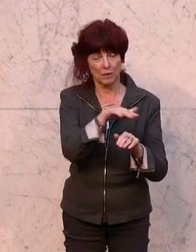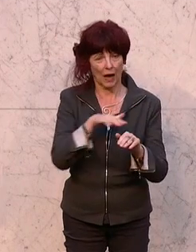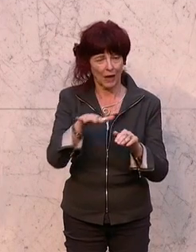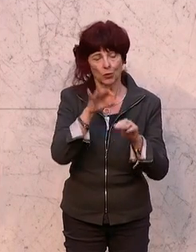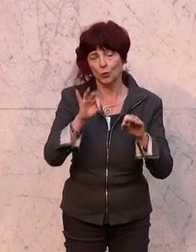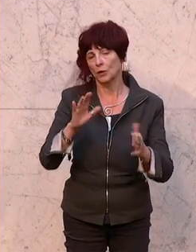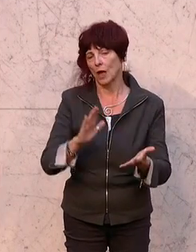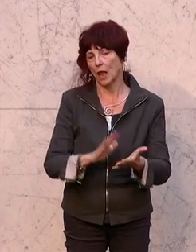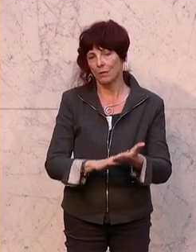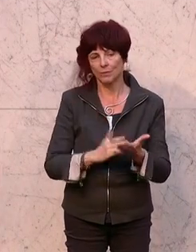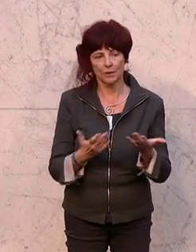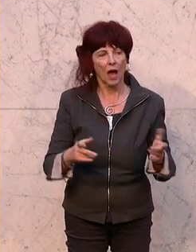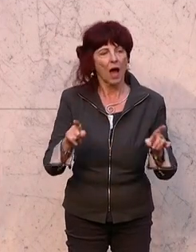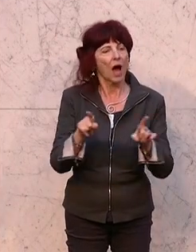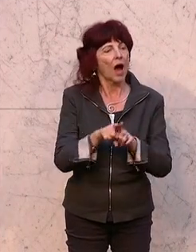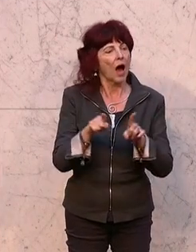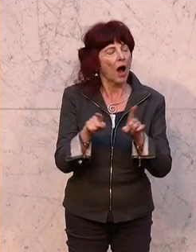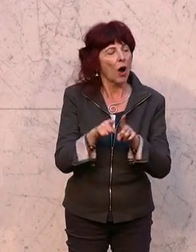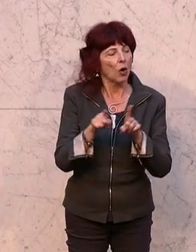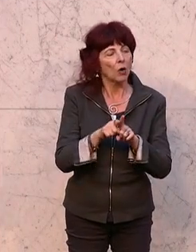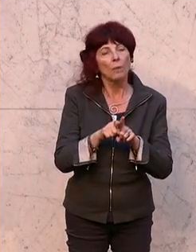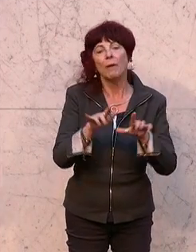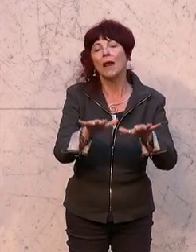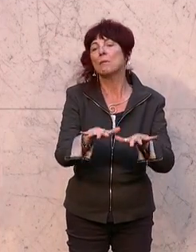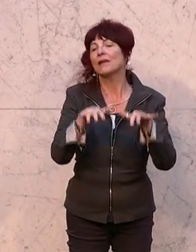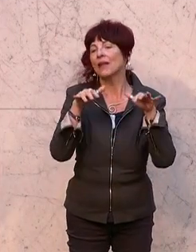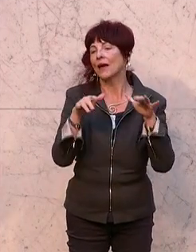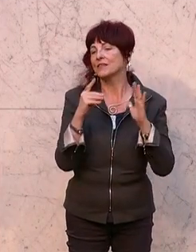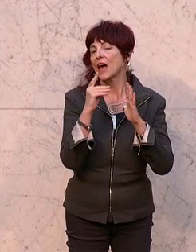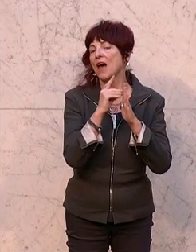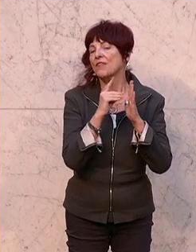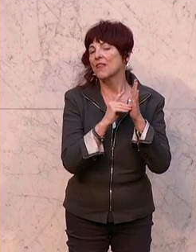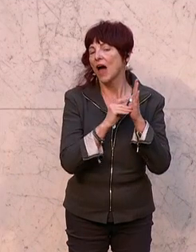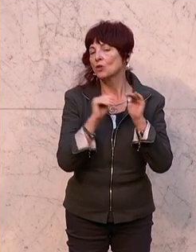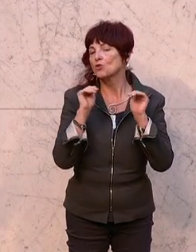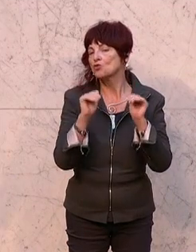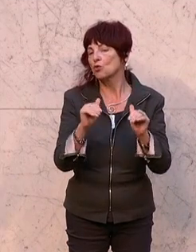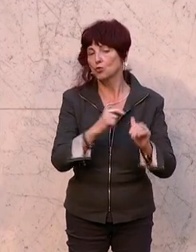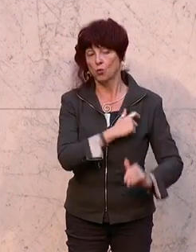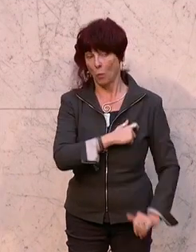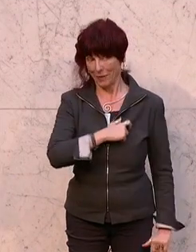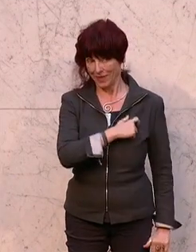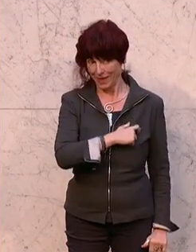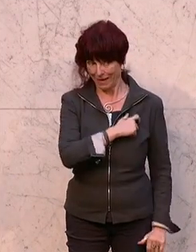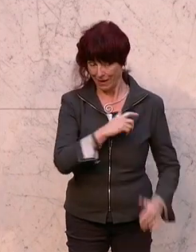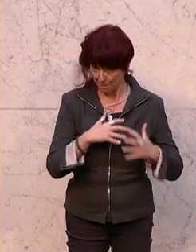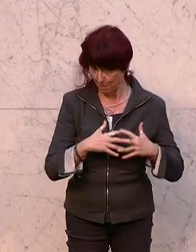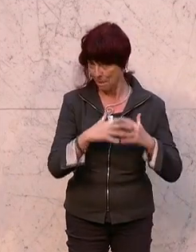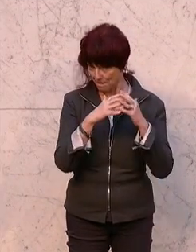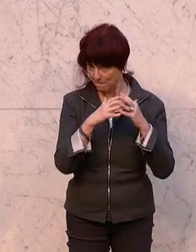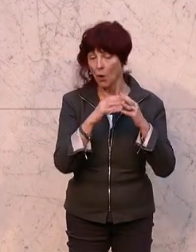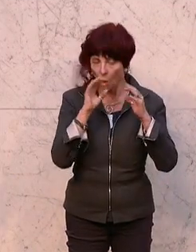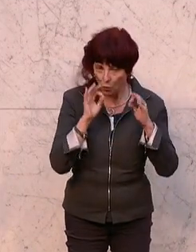gelungen, auch mit der Einrichtung des Parlamentarischen Datenschutzkomitees, glaube ich, ist wirklich ein guter Schritt